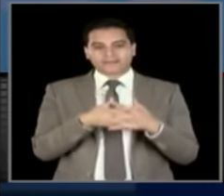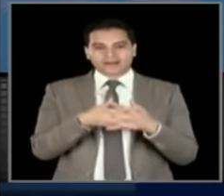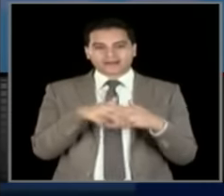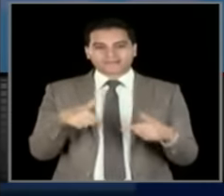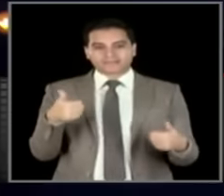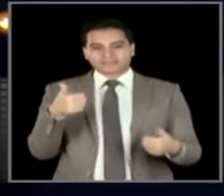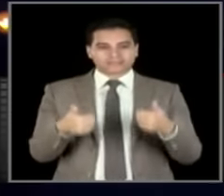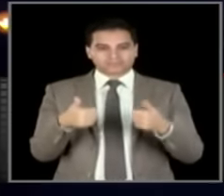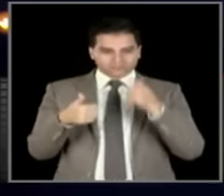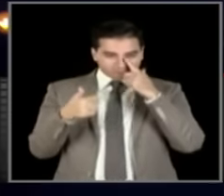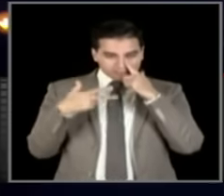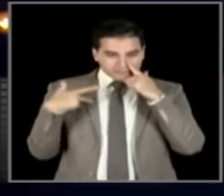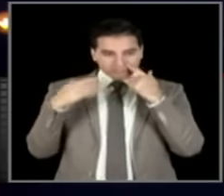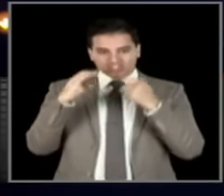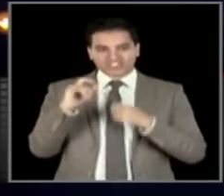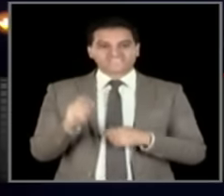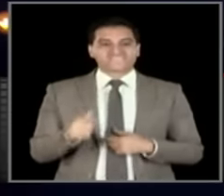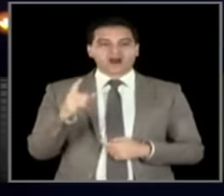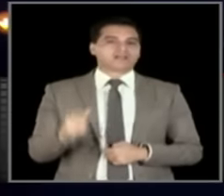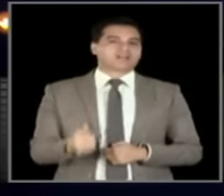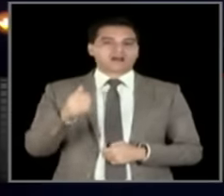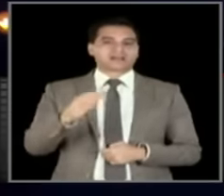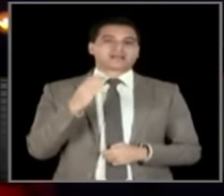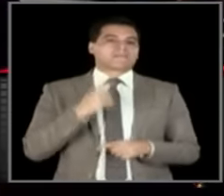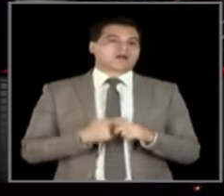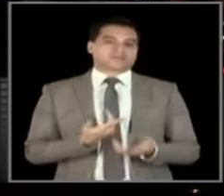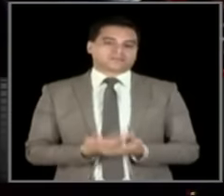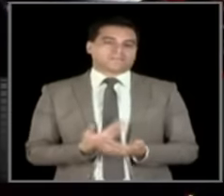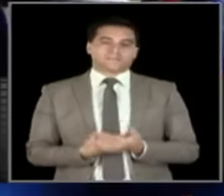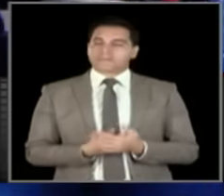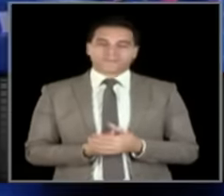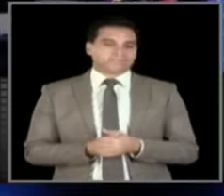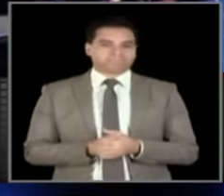جيفارا. طبعاً إجابة خاطئة.